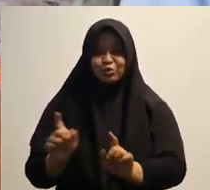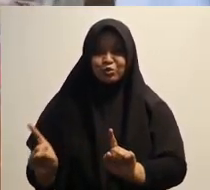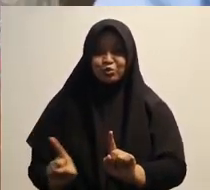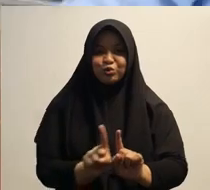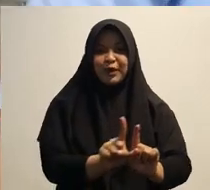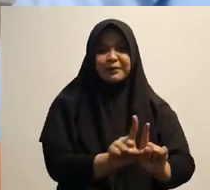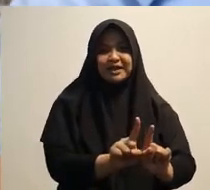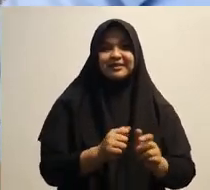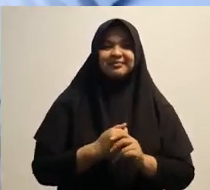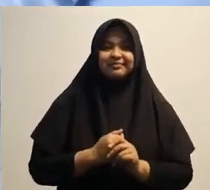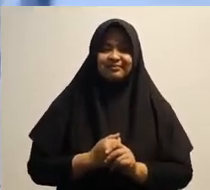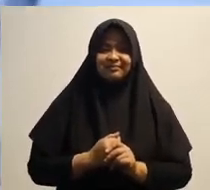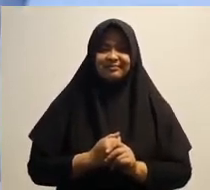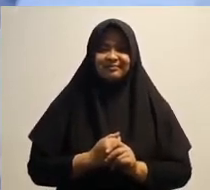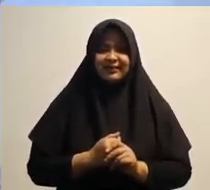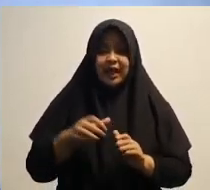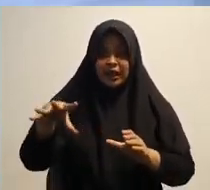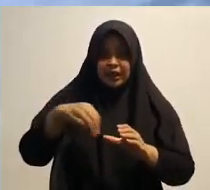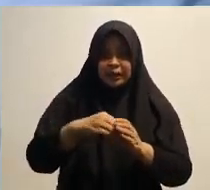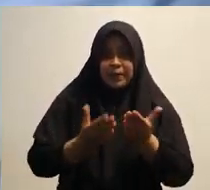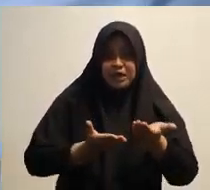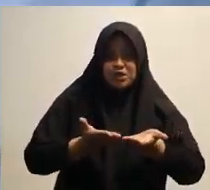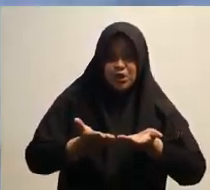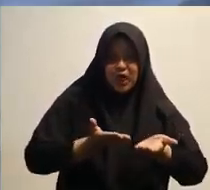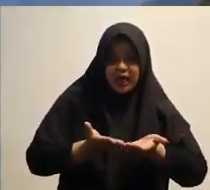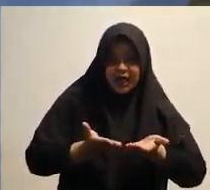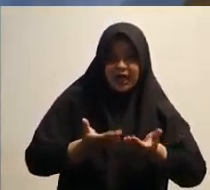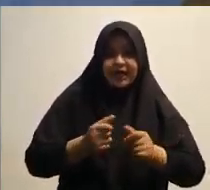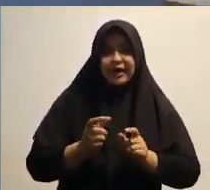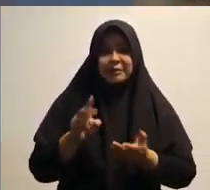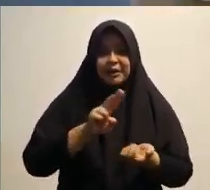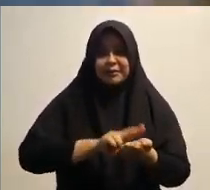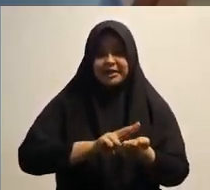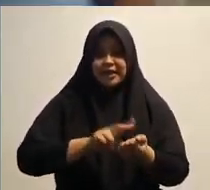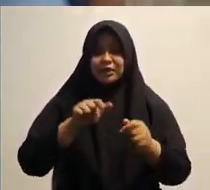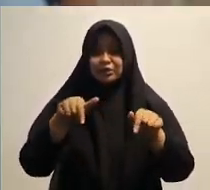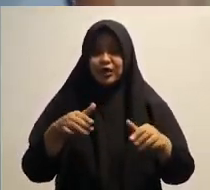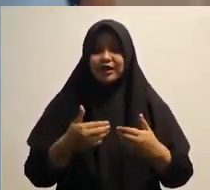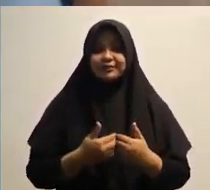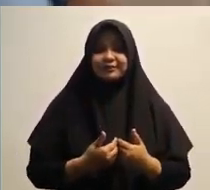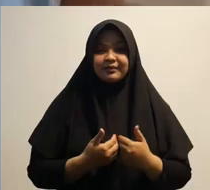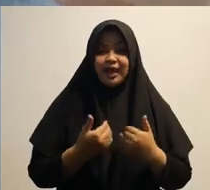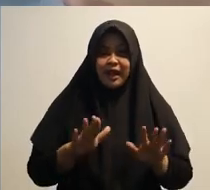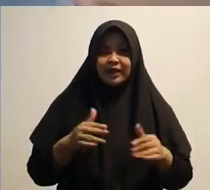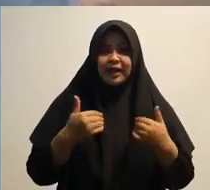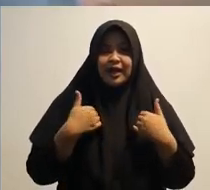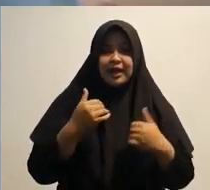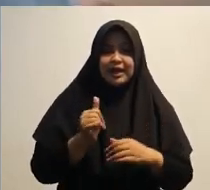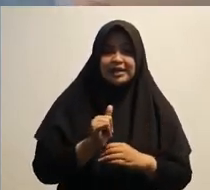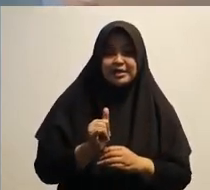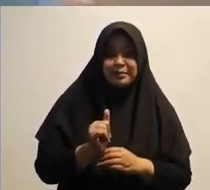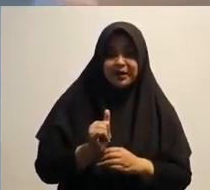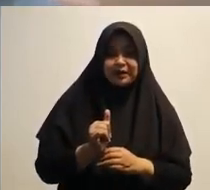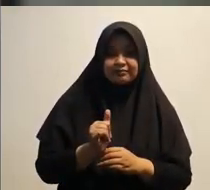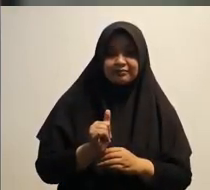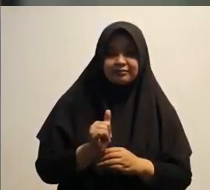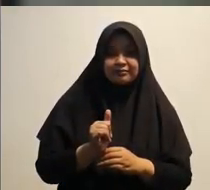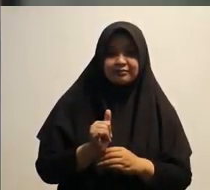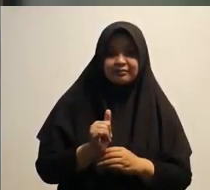ditemani, didampingi. Termasuk layanan di BP umum, itu juga ada seperti